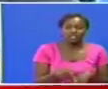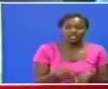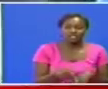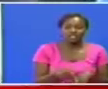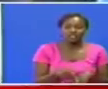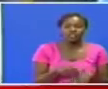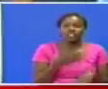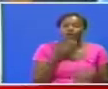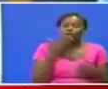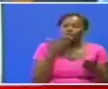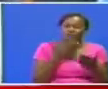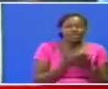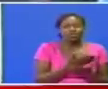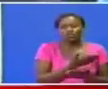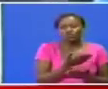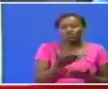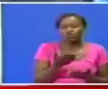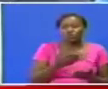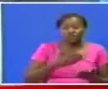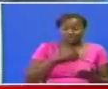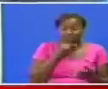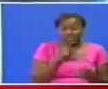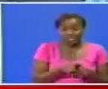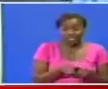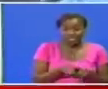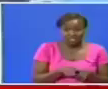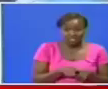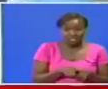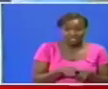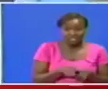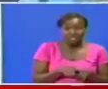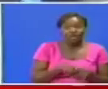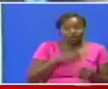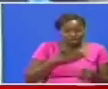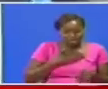naomba niwashukuru sana ndugu wangu, ndugu zangu, Mheshimiwa Raila,